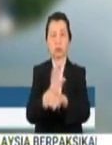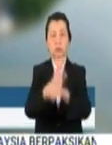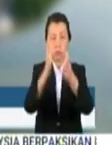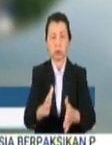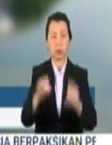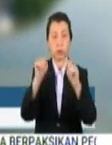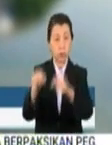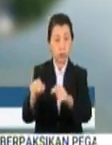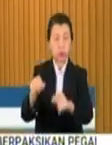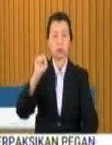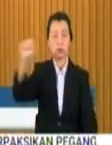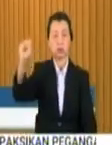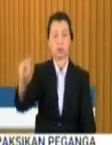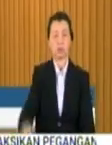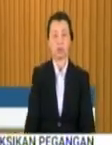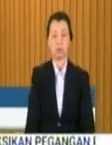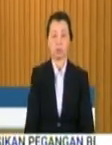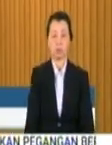Sabah